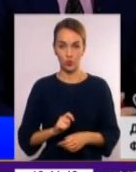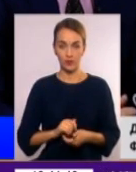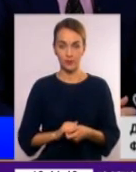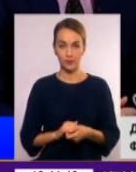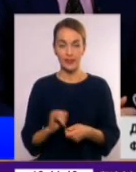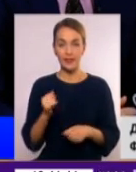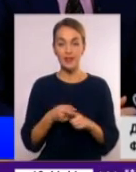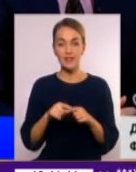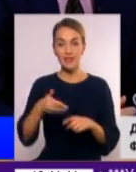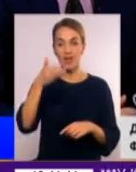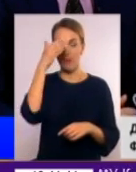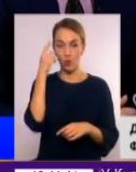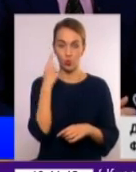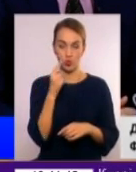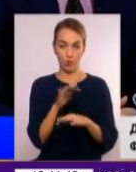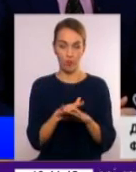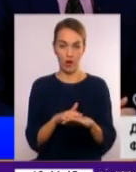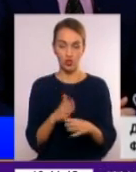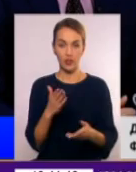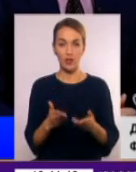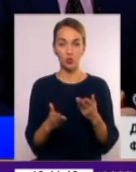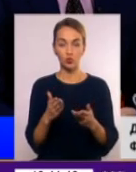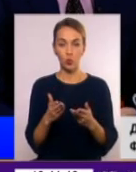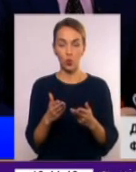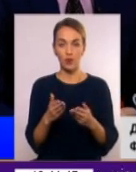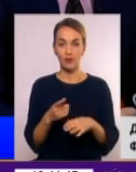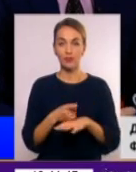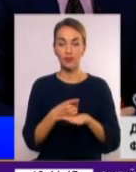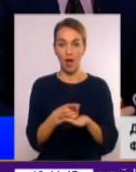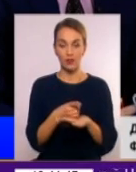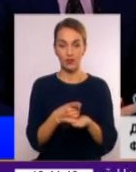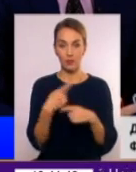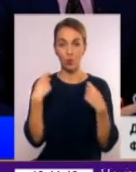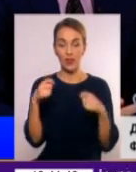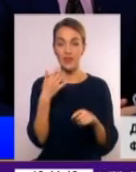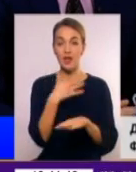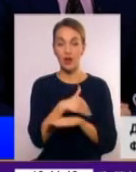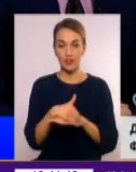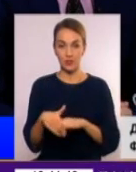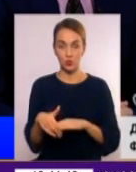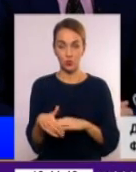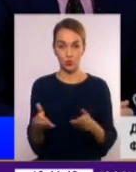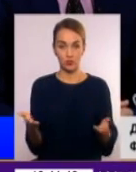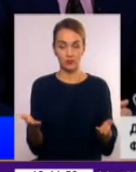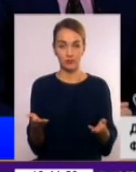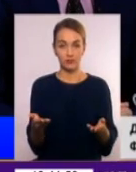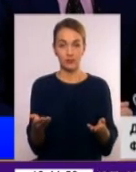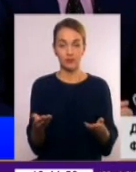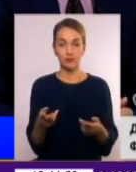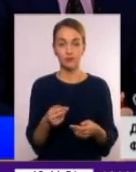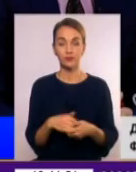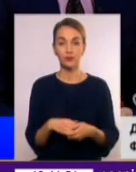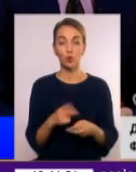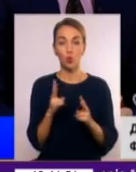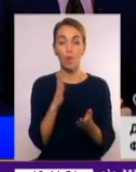закривають очі, то він пробачить. Якщо 206 танків продали за границю, хтось так карман, яких хто мав право